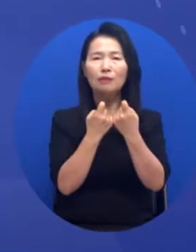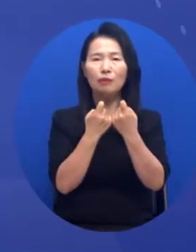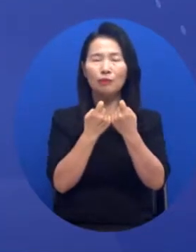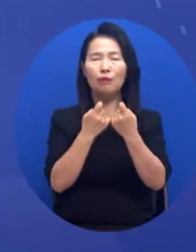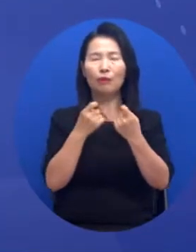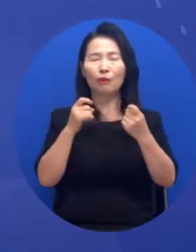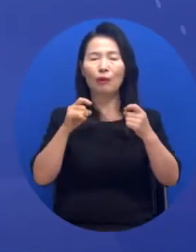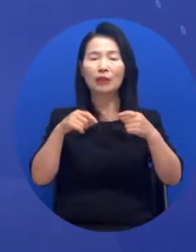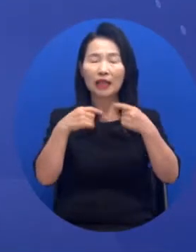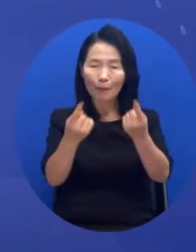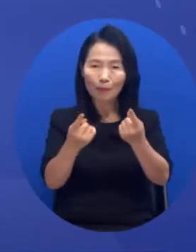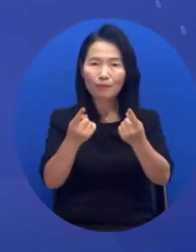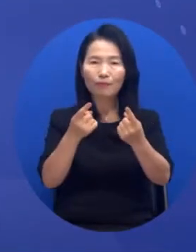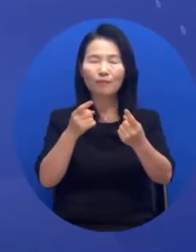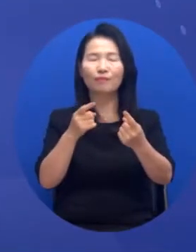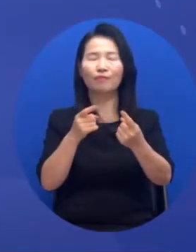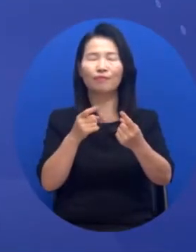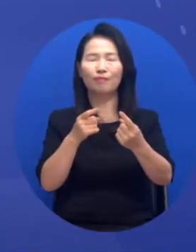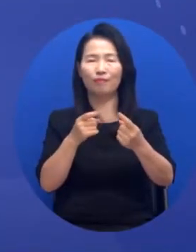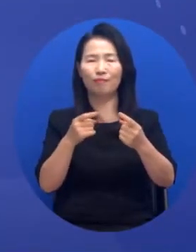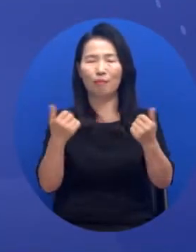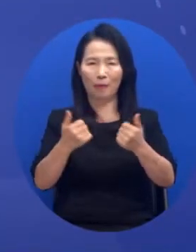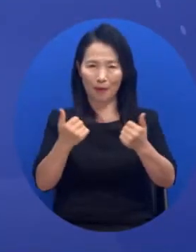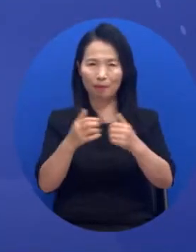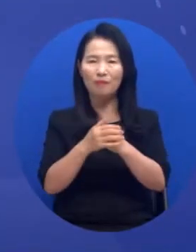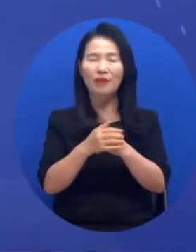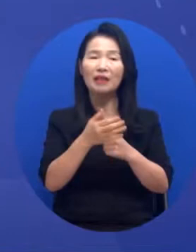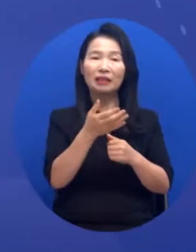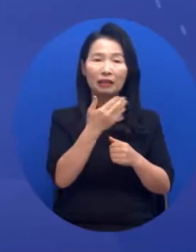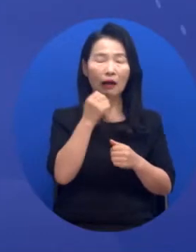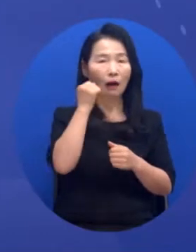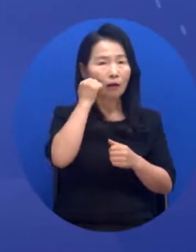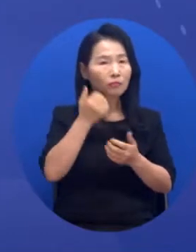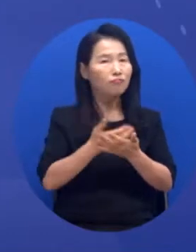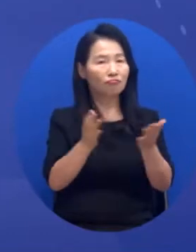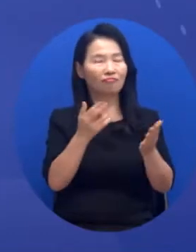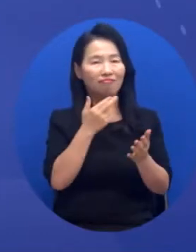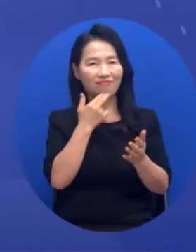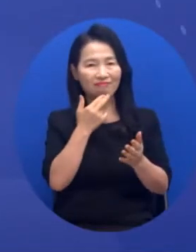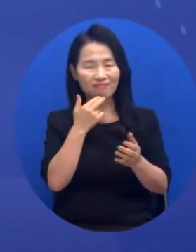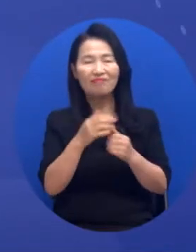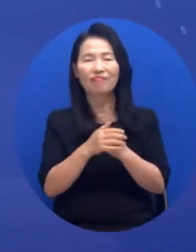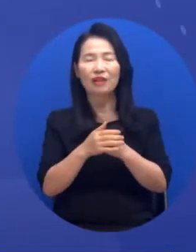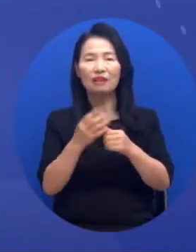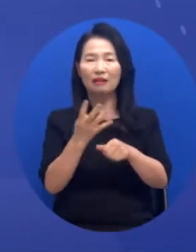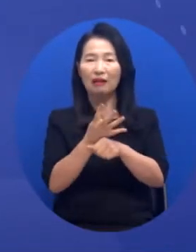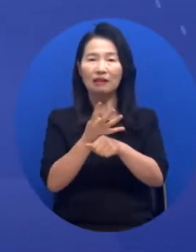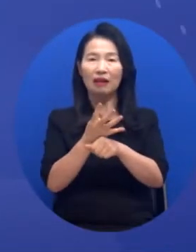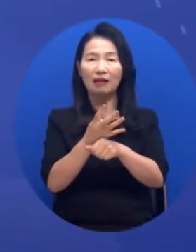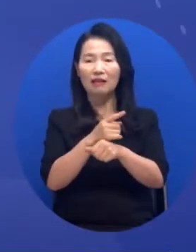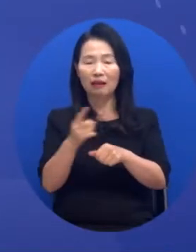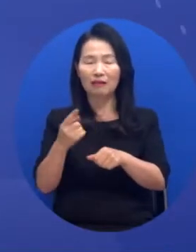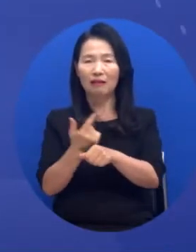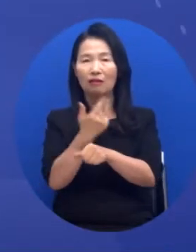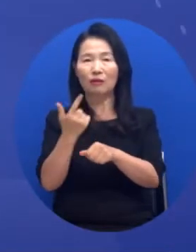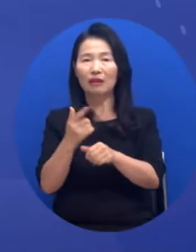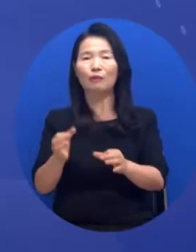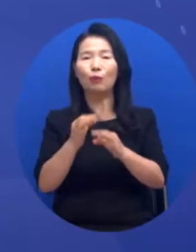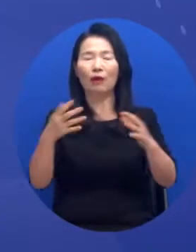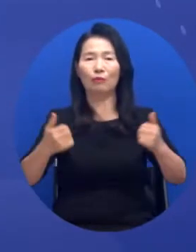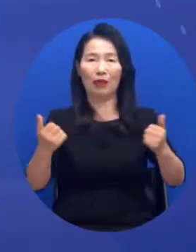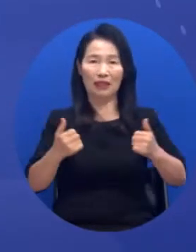접속하는 두 가지 방식을 선택했는데요 식사와 간식 또 제공하지 않았고 4시간에서 6시간 동안 회의를 진행하면서